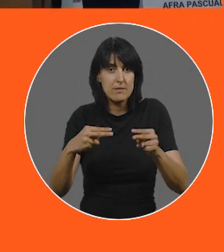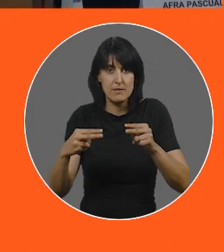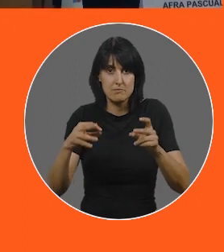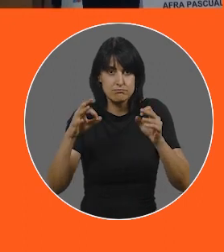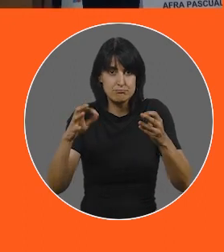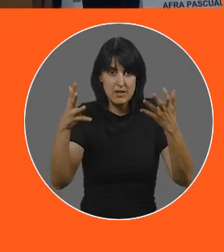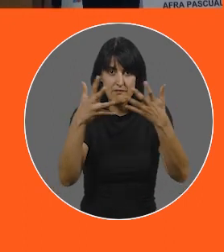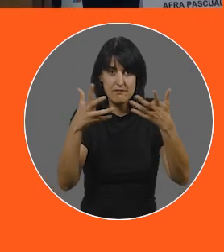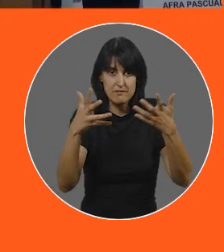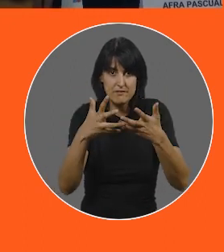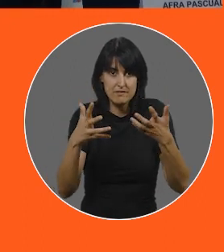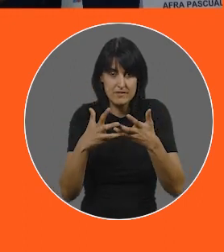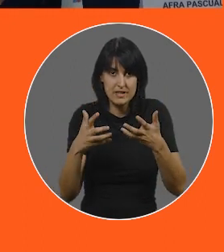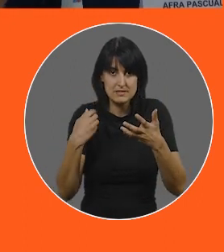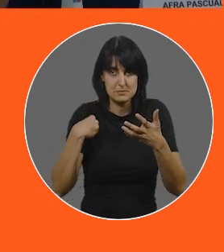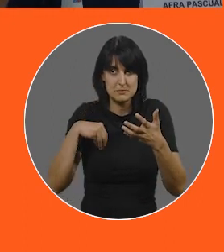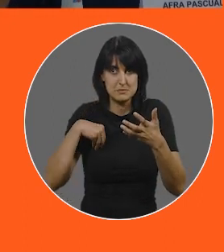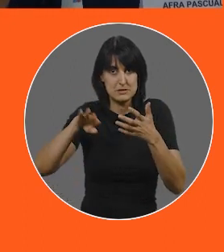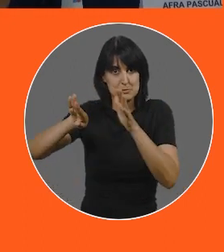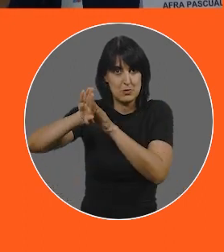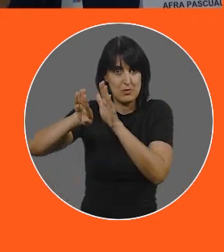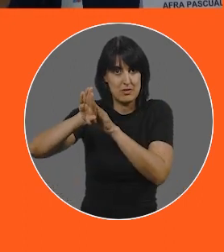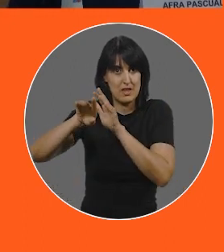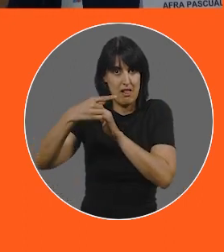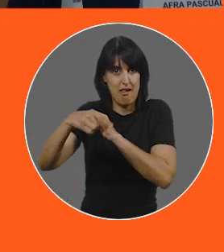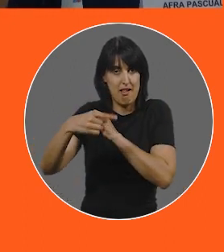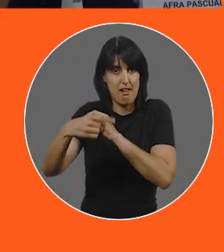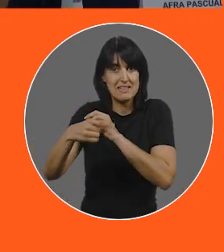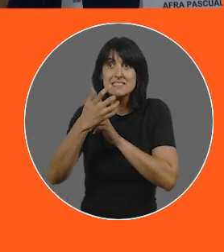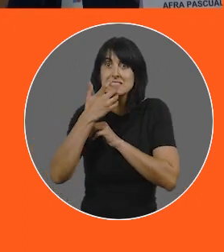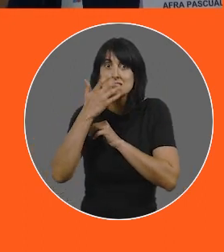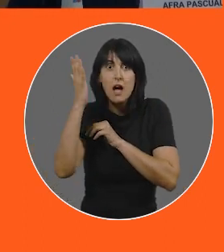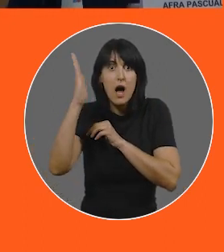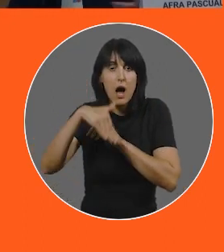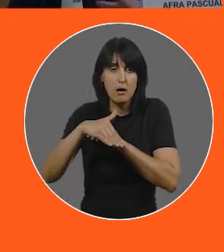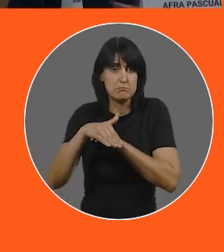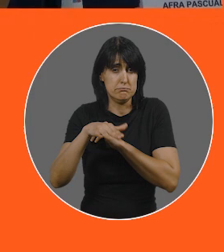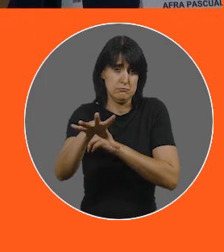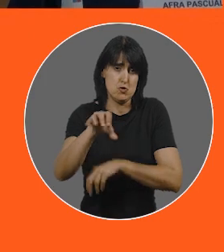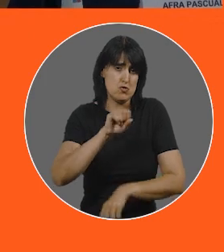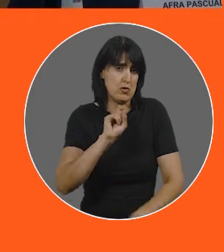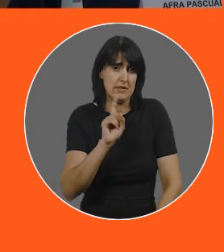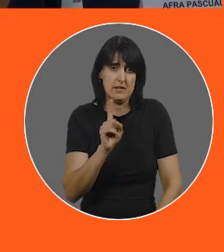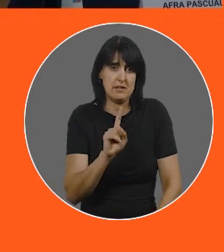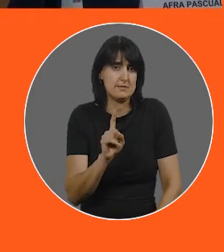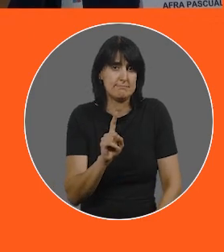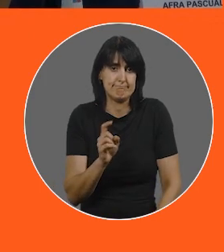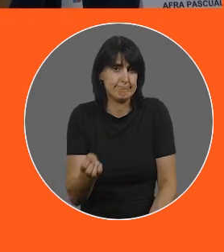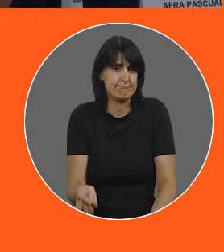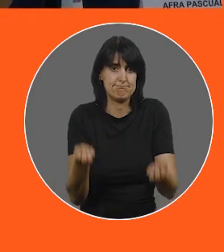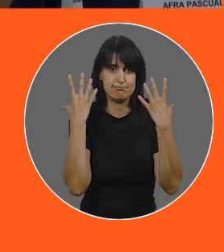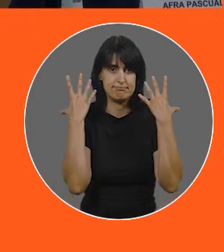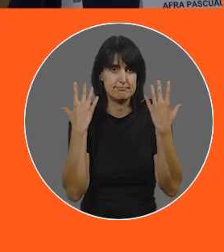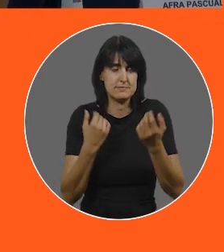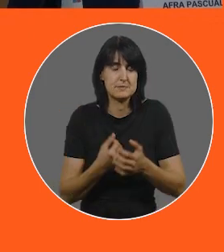transcripció textual que surt aquí a la part de la dreta, sense això serien incapaços d'entendre el